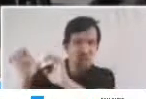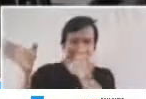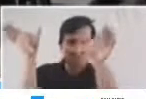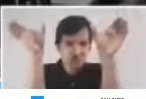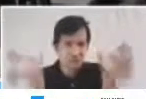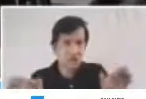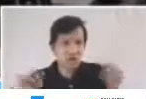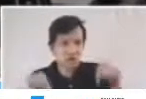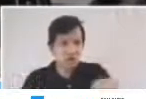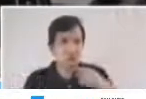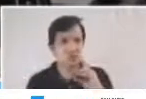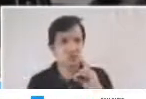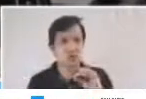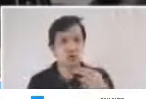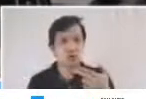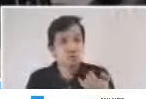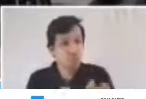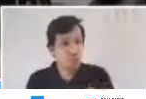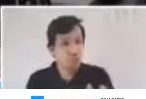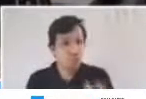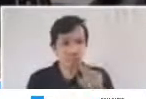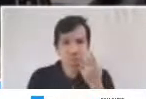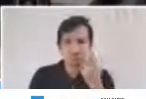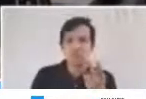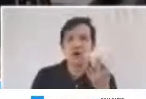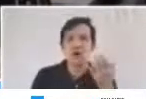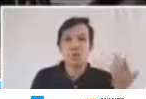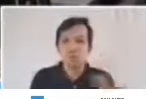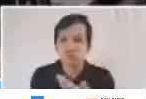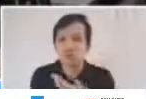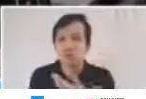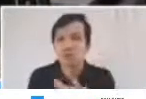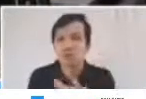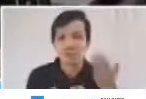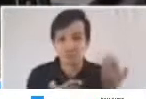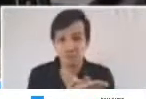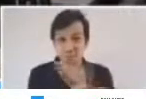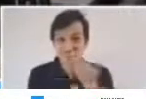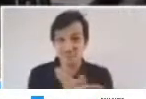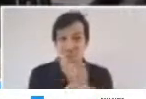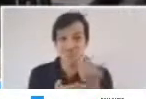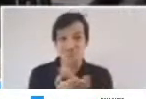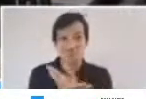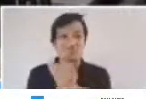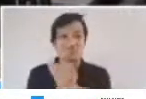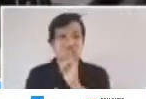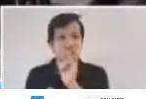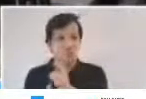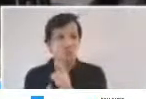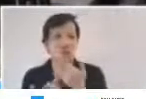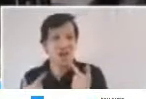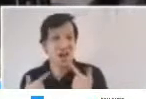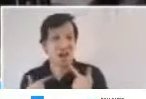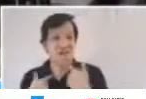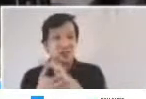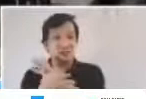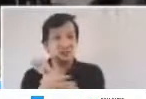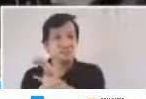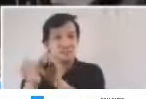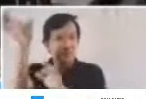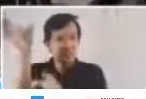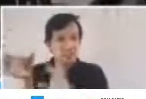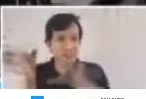mga bagong features na makikita sa COVID Kaya Information System? And the second question, ano naman po itong